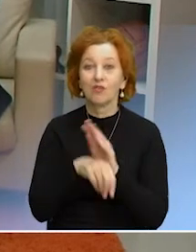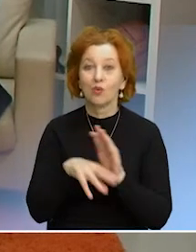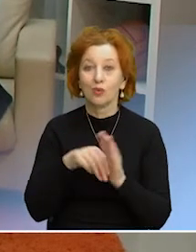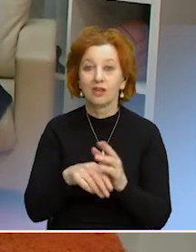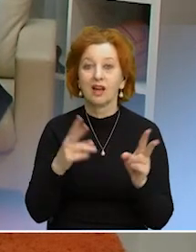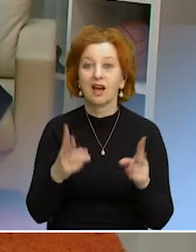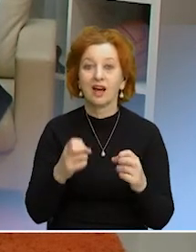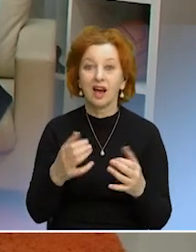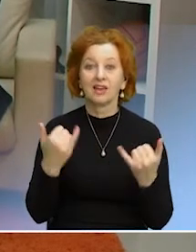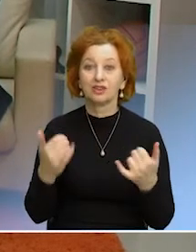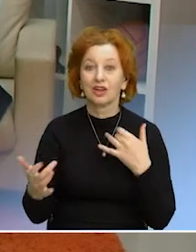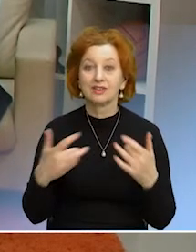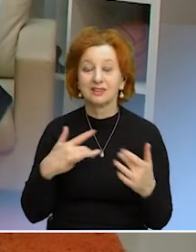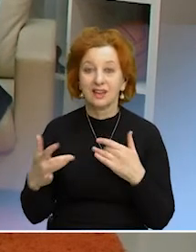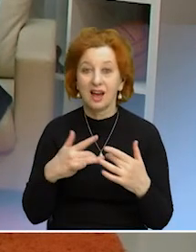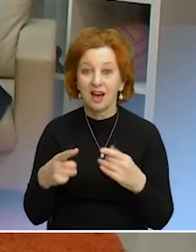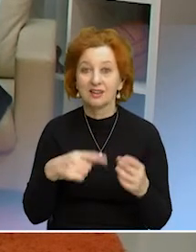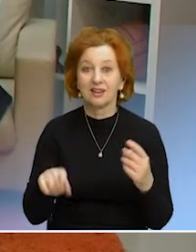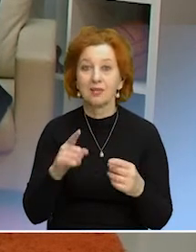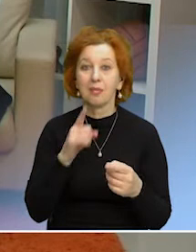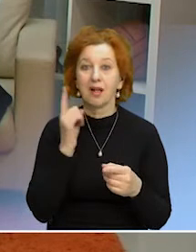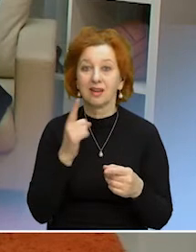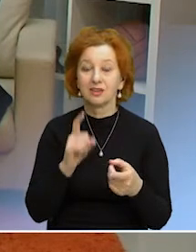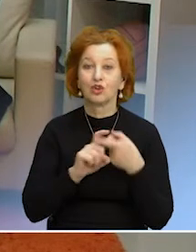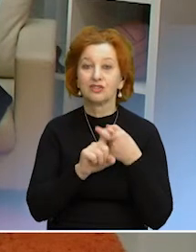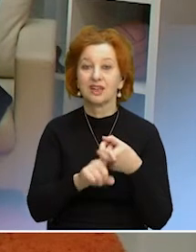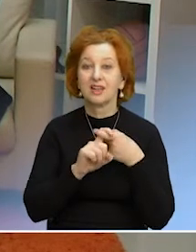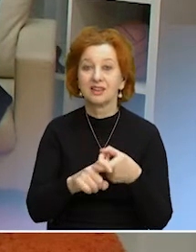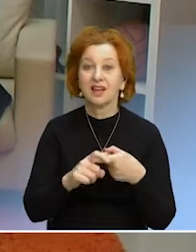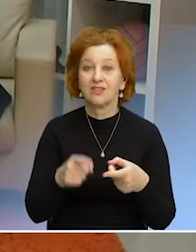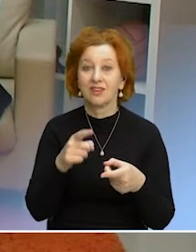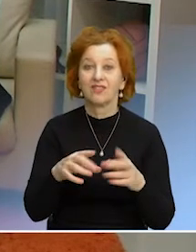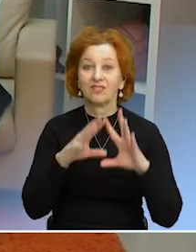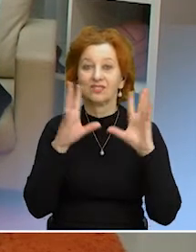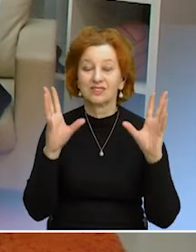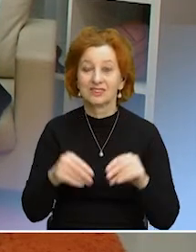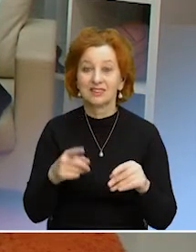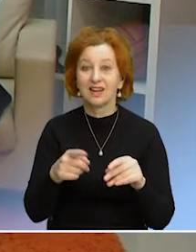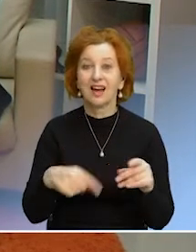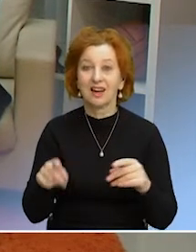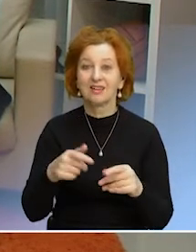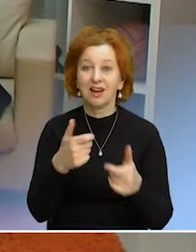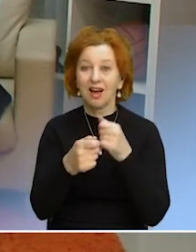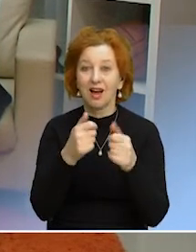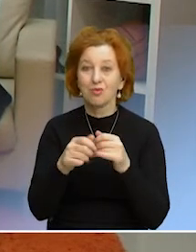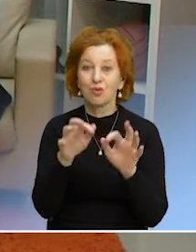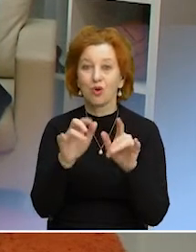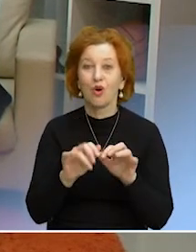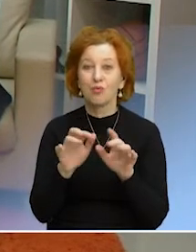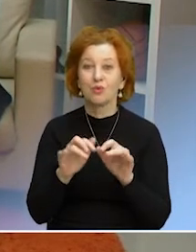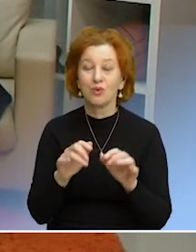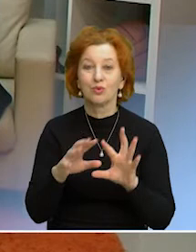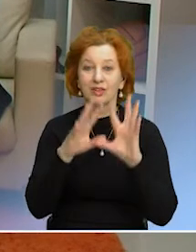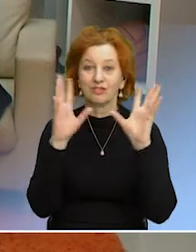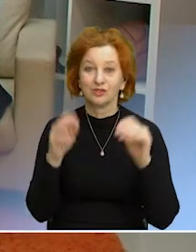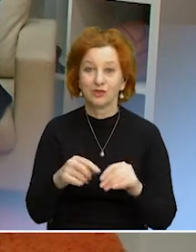изнутри. Вообще, как сейчас театр и молодежь взаимодействуют? Они же сейчас, наверное, все в гаджетах, в компьютерах. Или